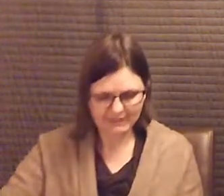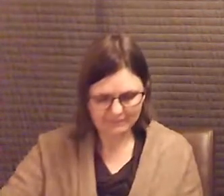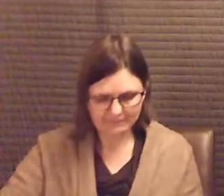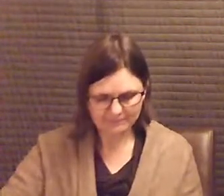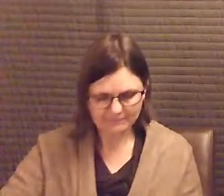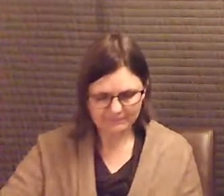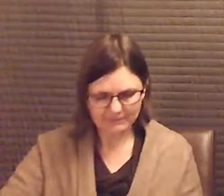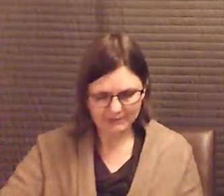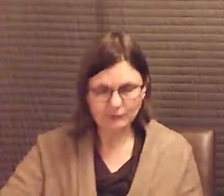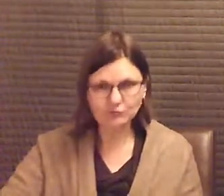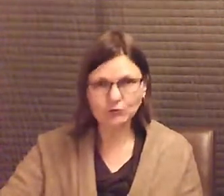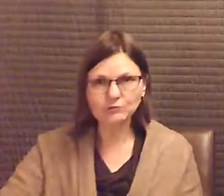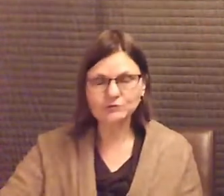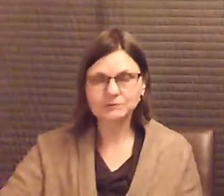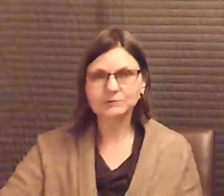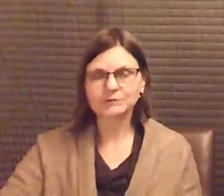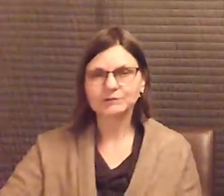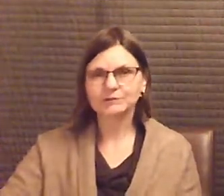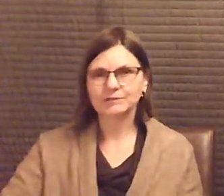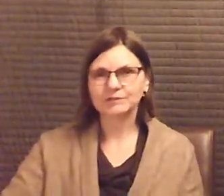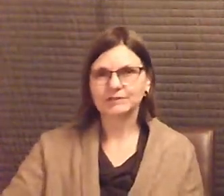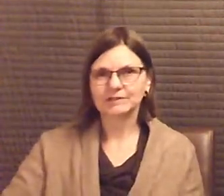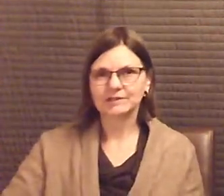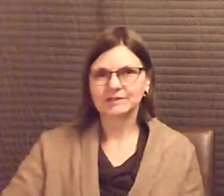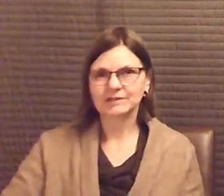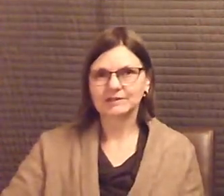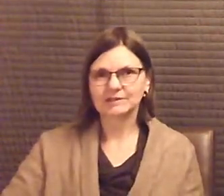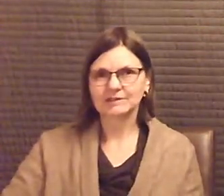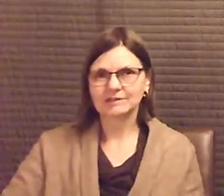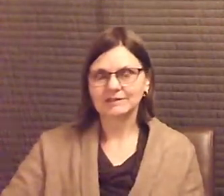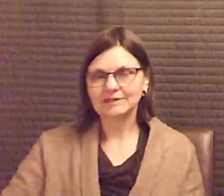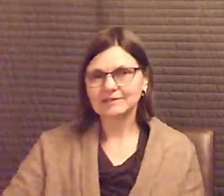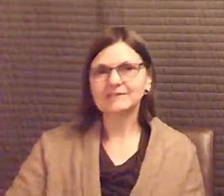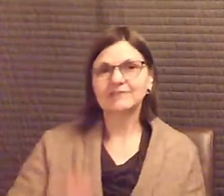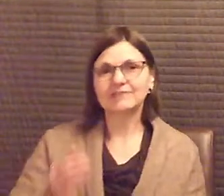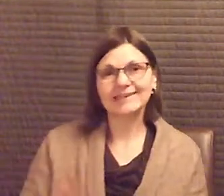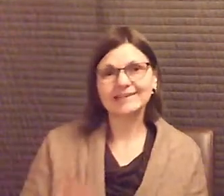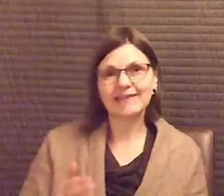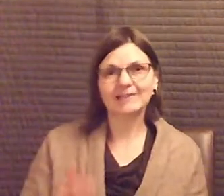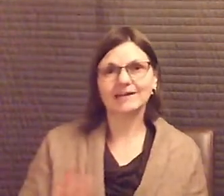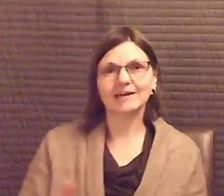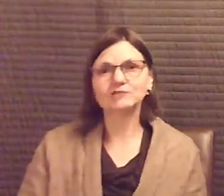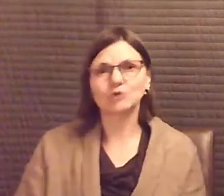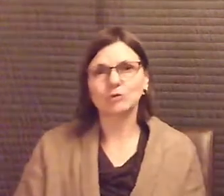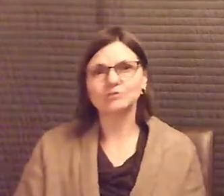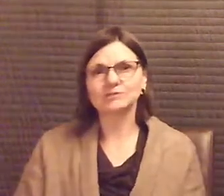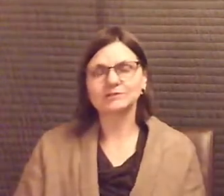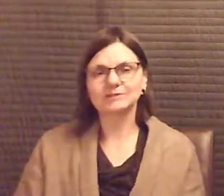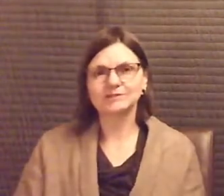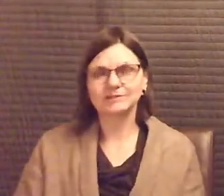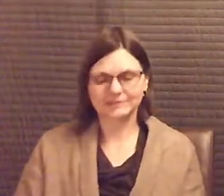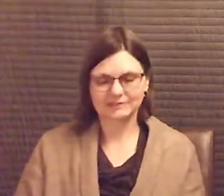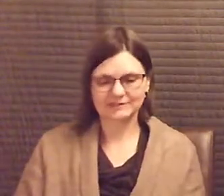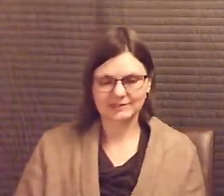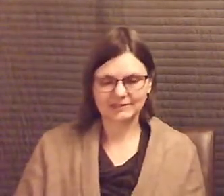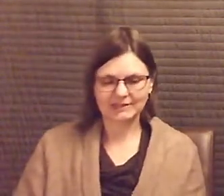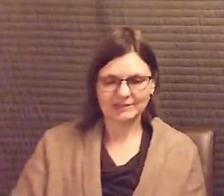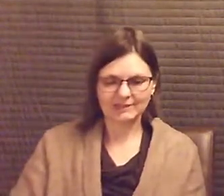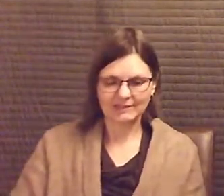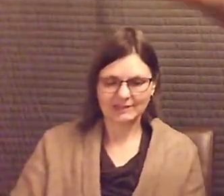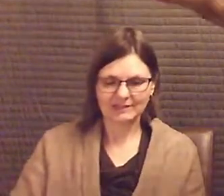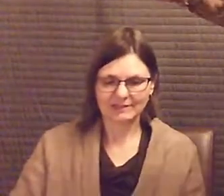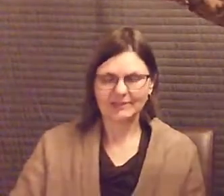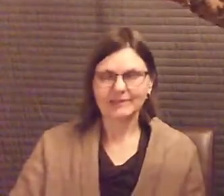snel listen carefully luister goed jezus hem en de holy spirit kansjes zijn wanneer de heilige geest komt in john city